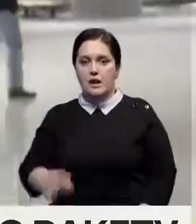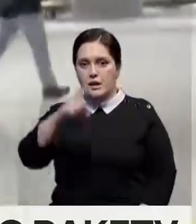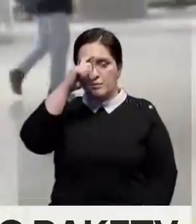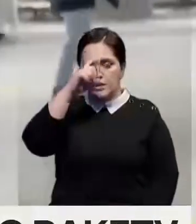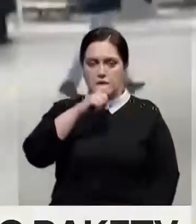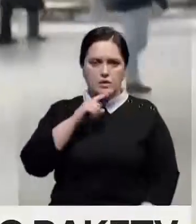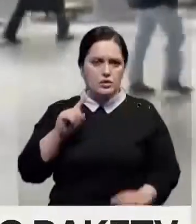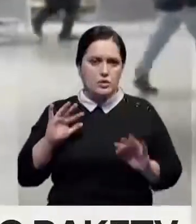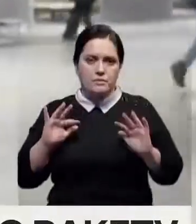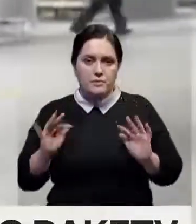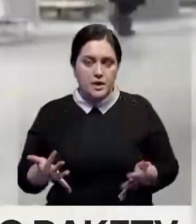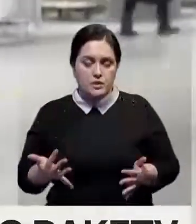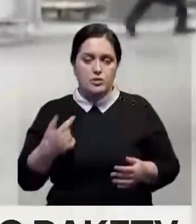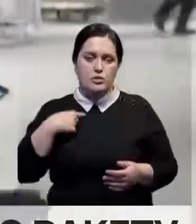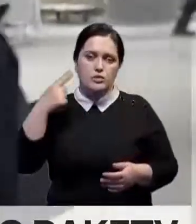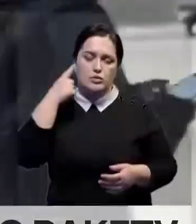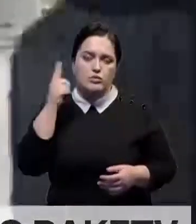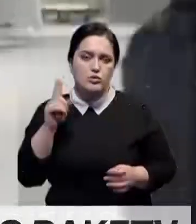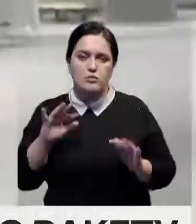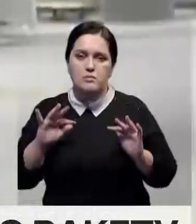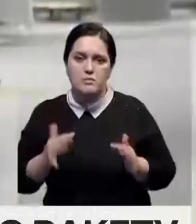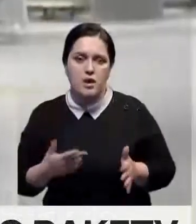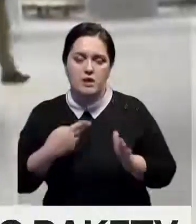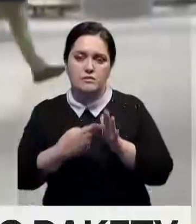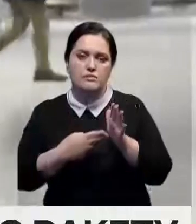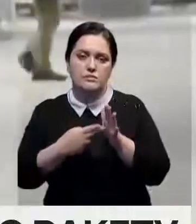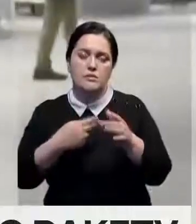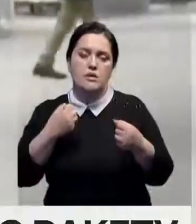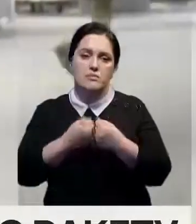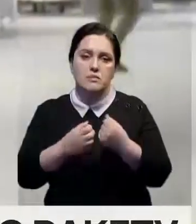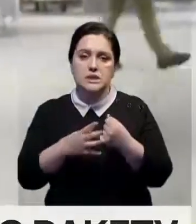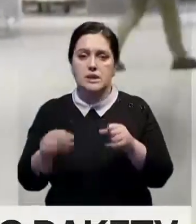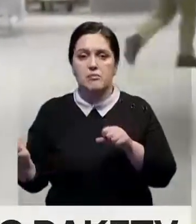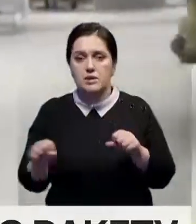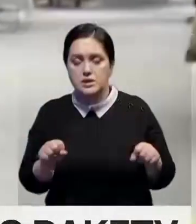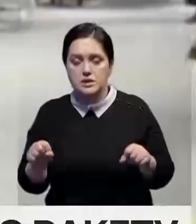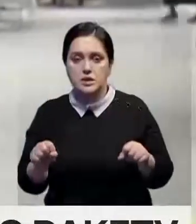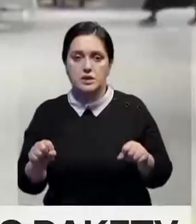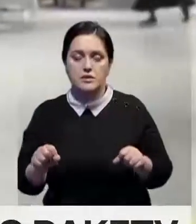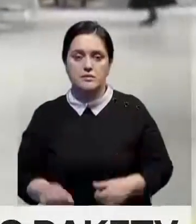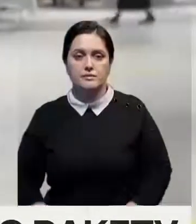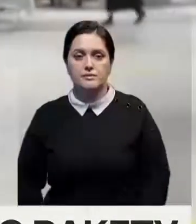непонятно, что происходит. Мы подумали, возможно, произошла железнодорожная авария, землетрясение или что-то в этом роде.